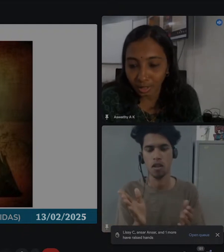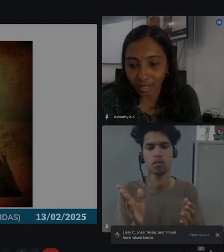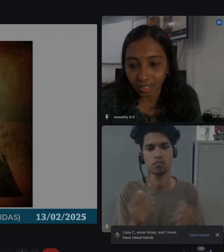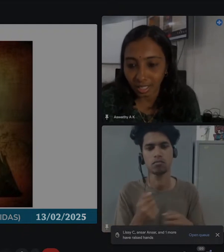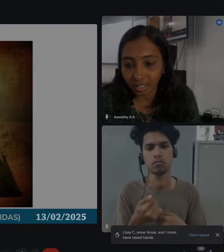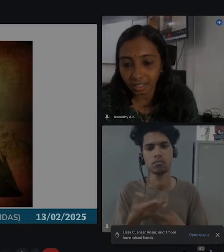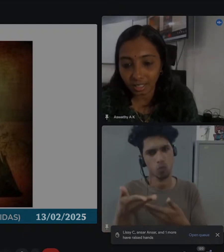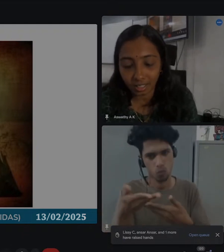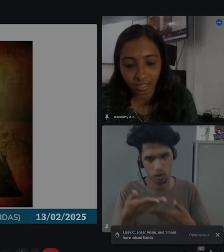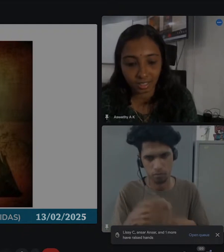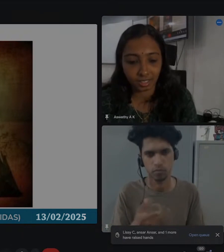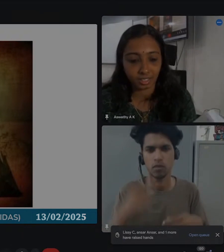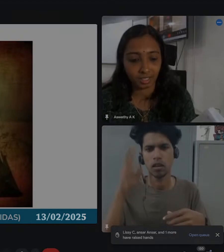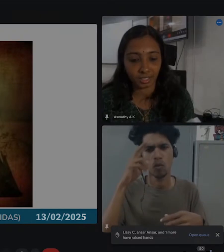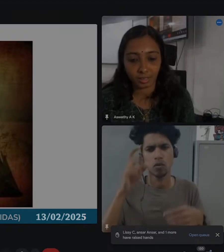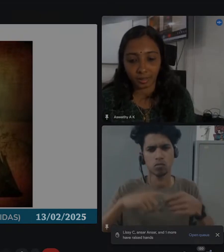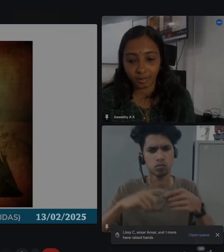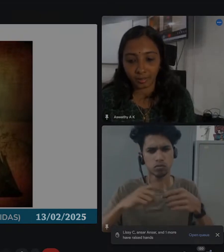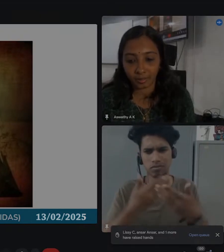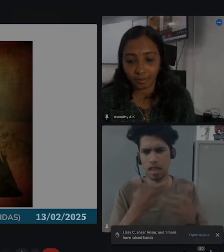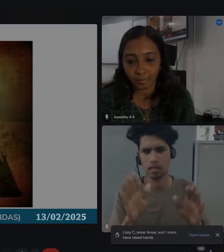ചോദ്യങ്ങൾ ചോദിക്കാവുന്നതാണ്.